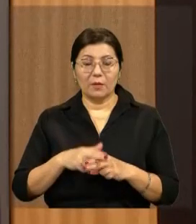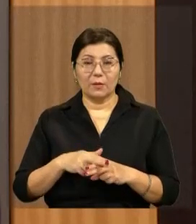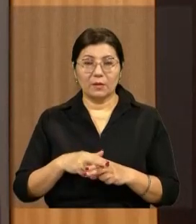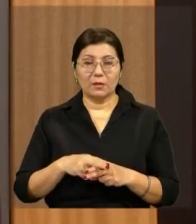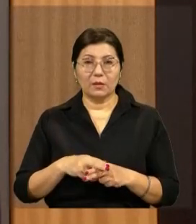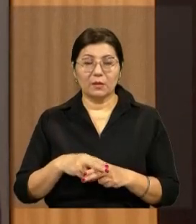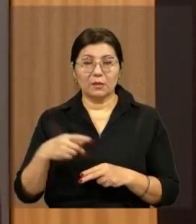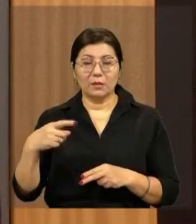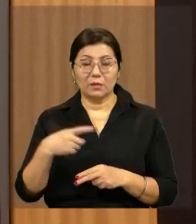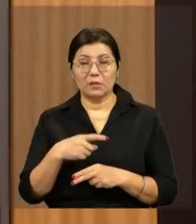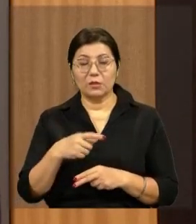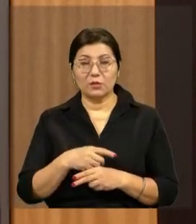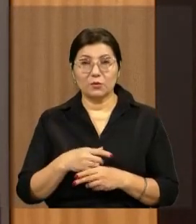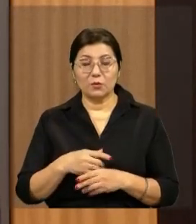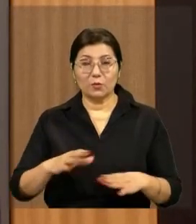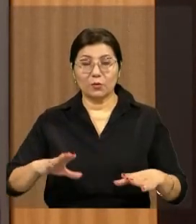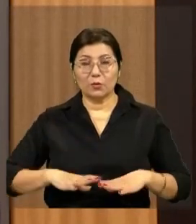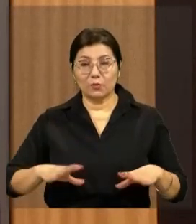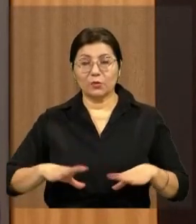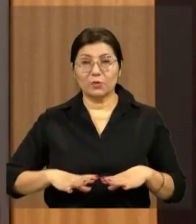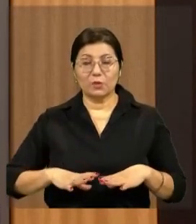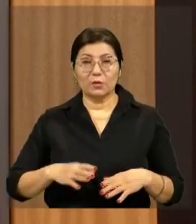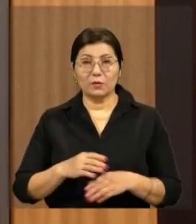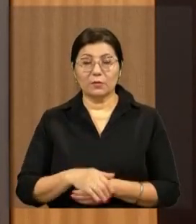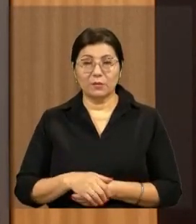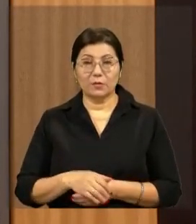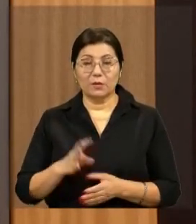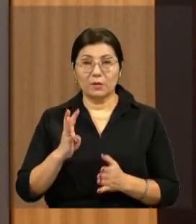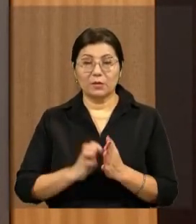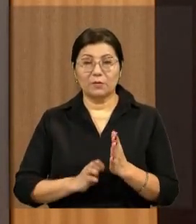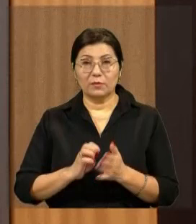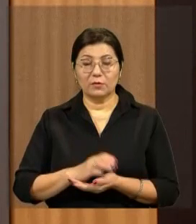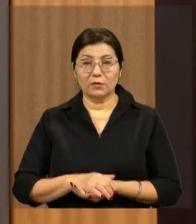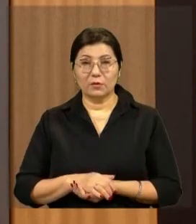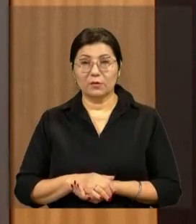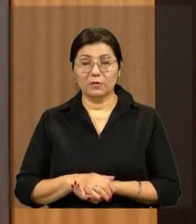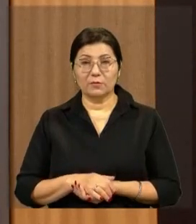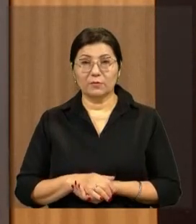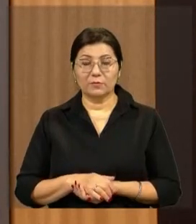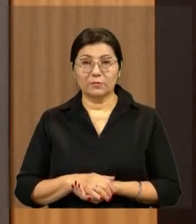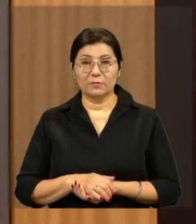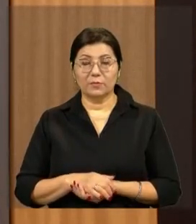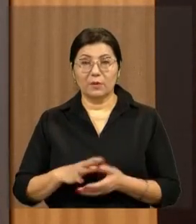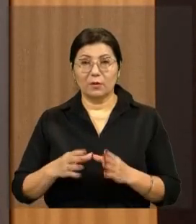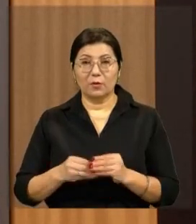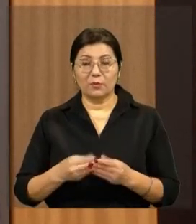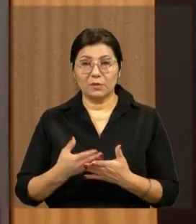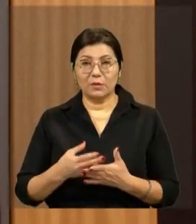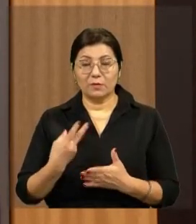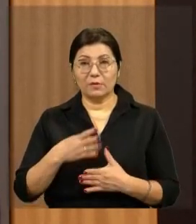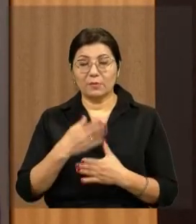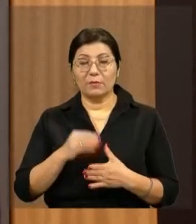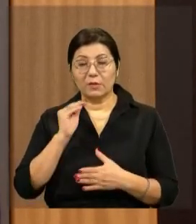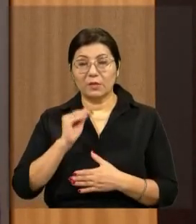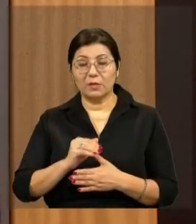1000 голов. Лошади почти 900 голов. Две породы. Овцы